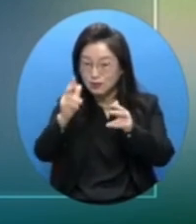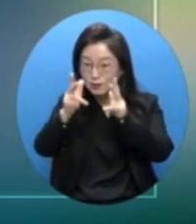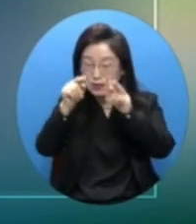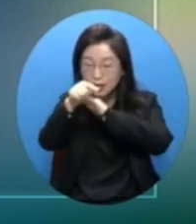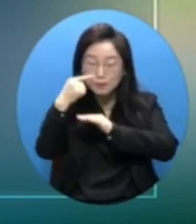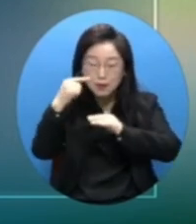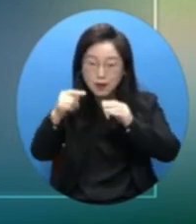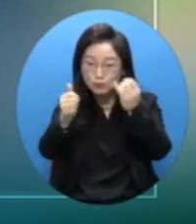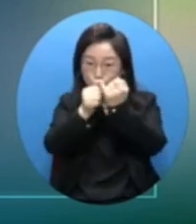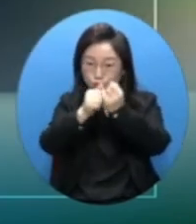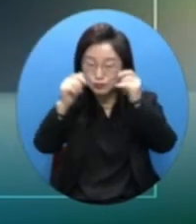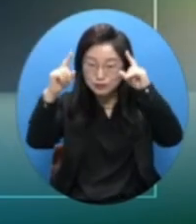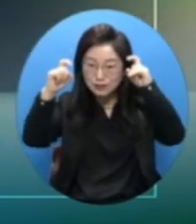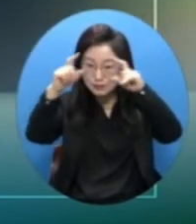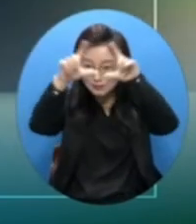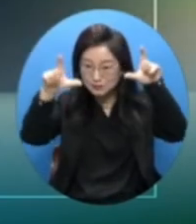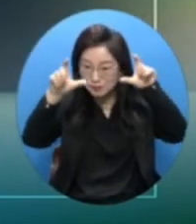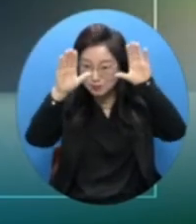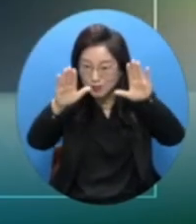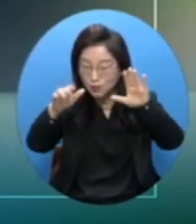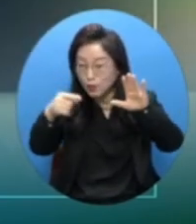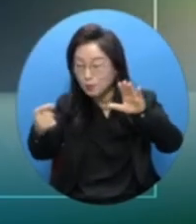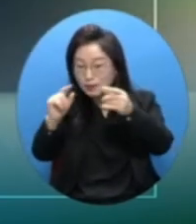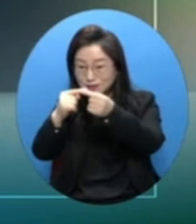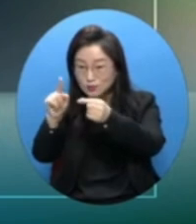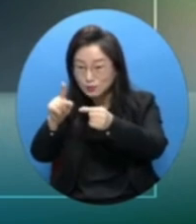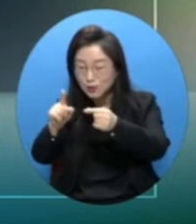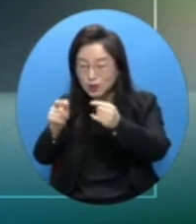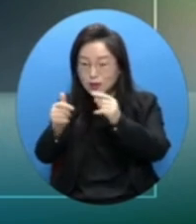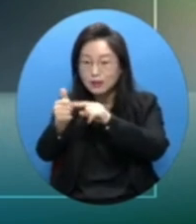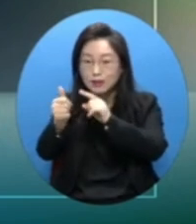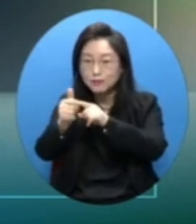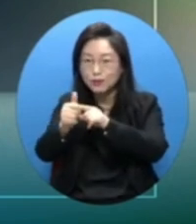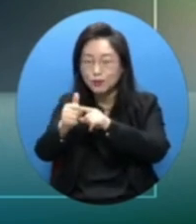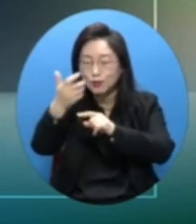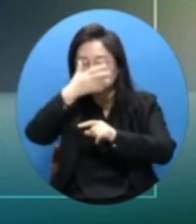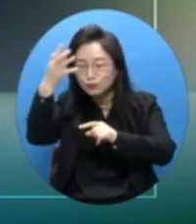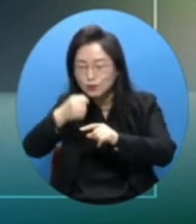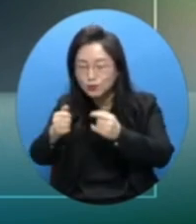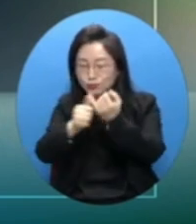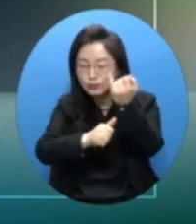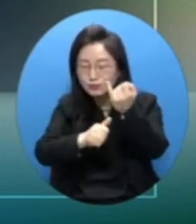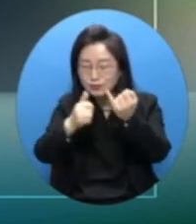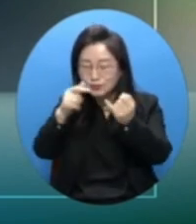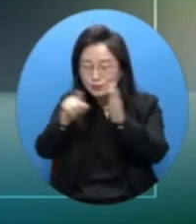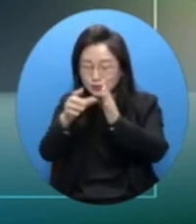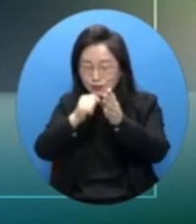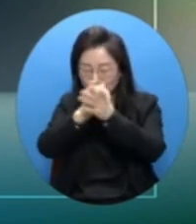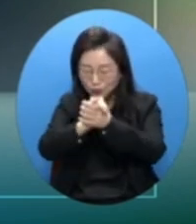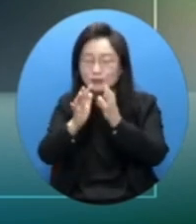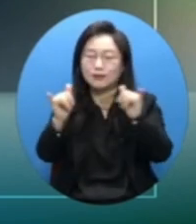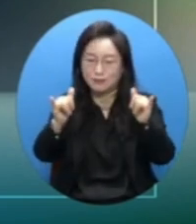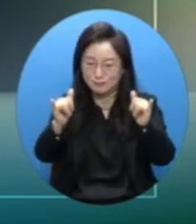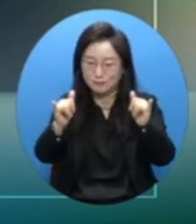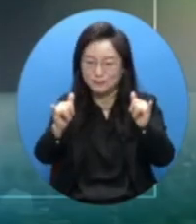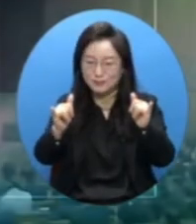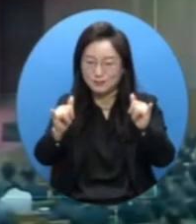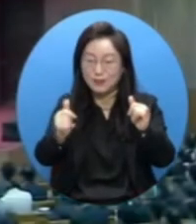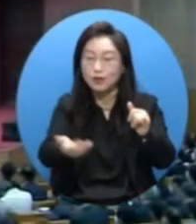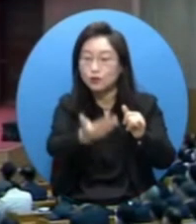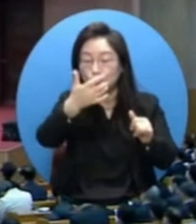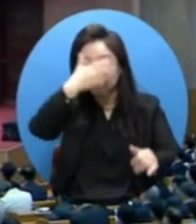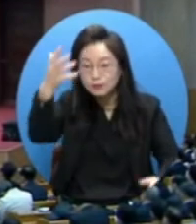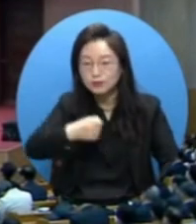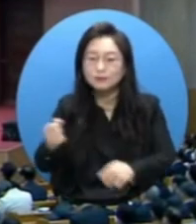남편 포드는 믿음으로 꿈꾸는 자였고 아내는 믿음으로 기도하는 사람이었다 할렐루야 여러분 꿈꾸는 사람